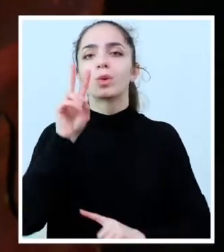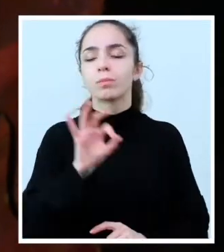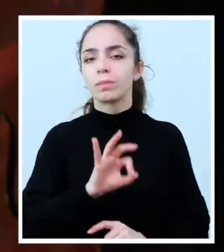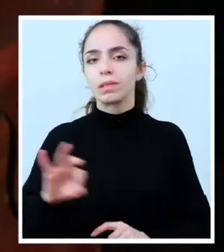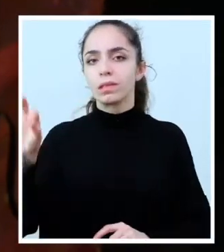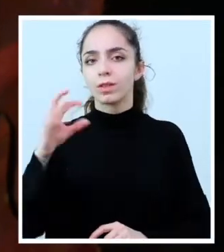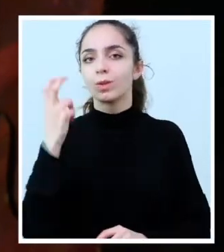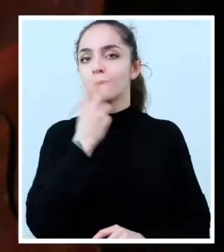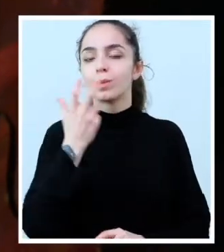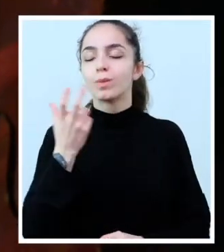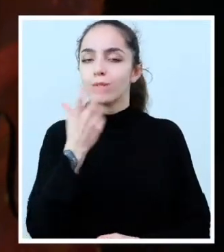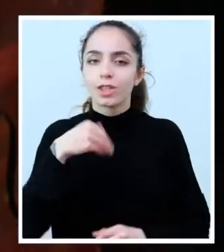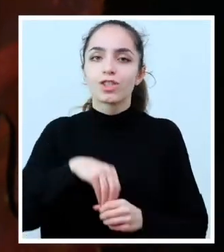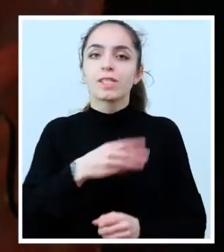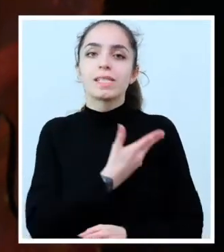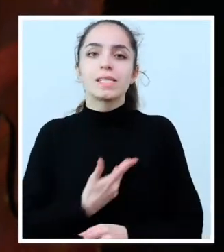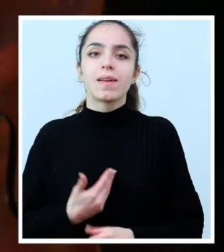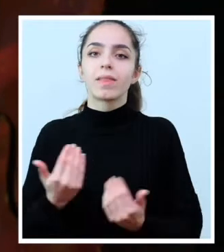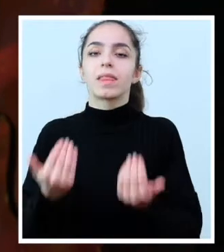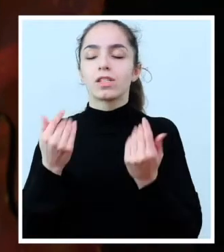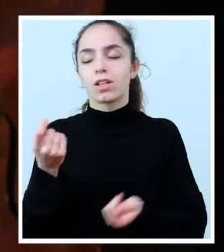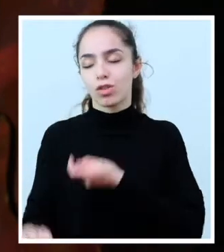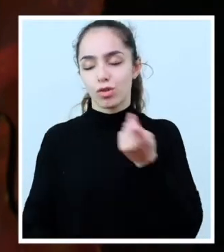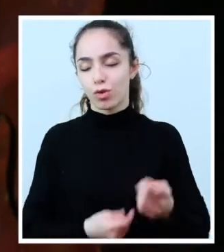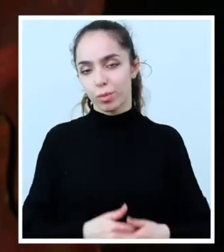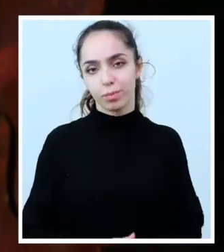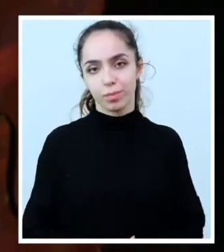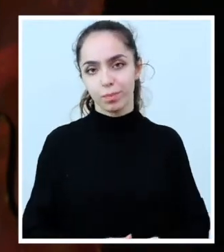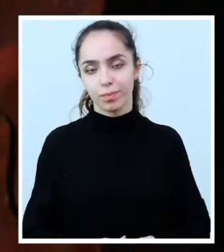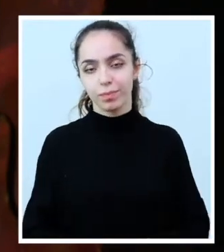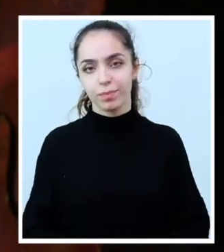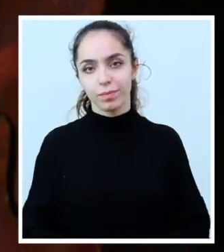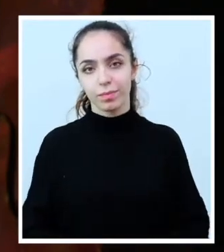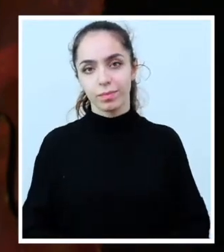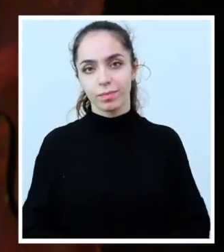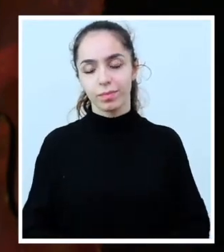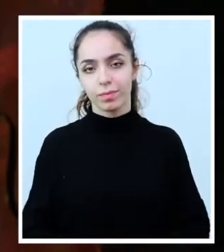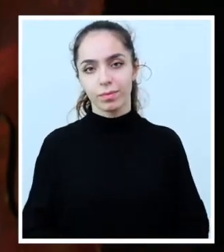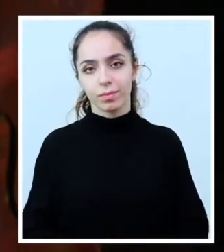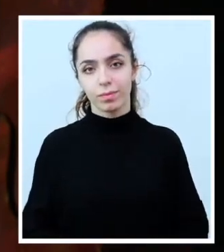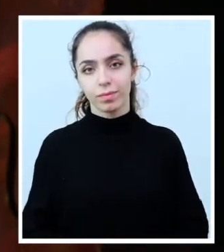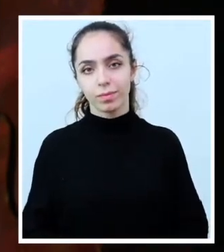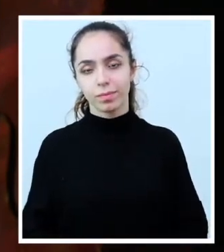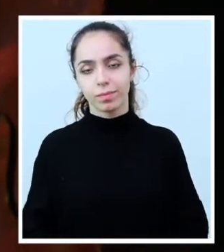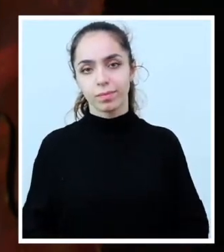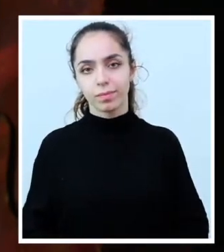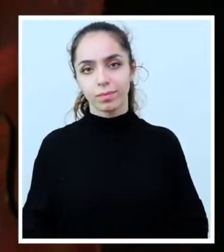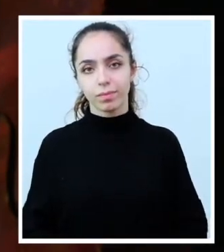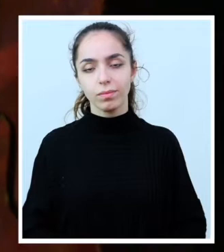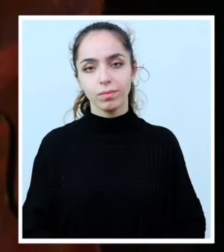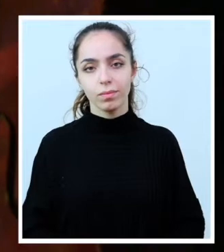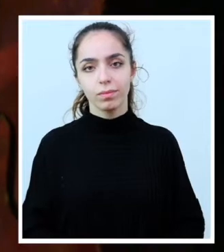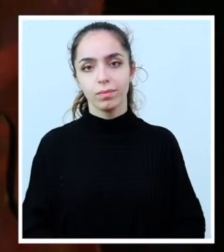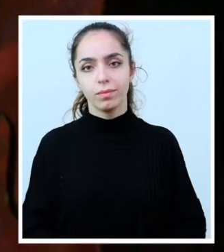için özellikle bir direniş görüyorum erkek müzisyenlerden, ama gerçekten çok gönül veren insanlarda bunu görmüyoruz tabii